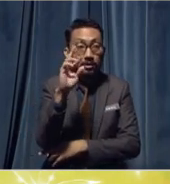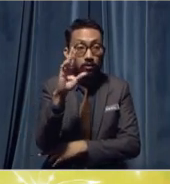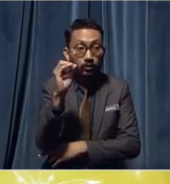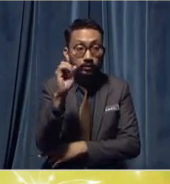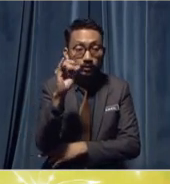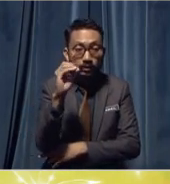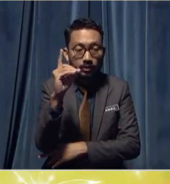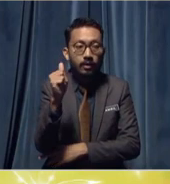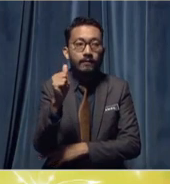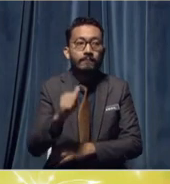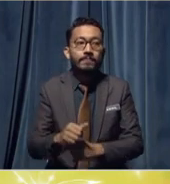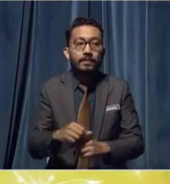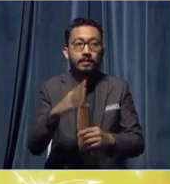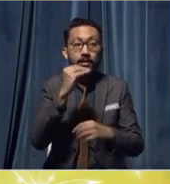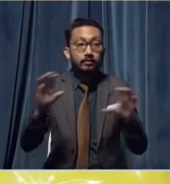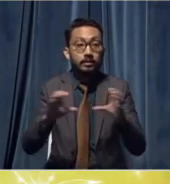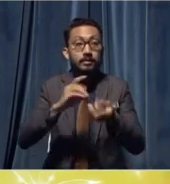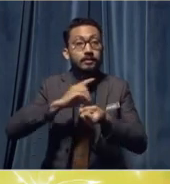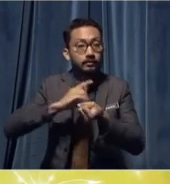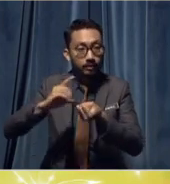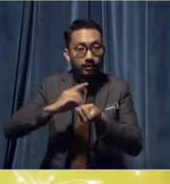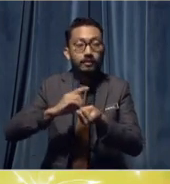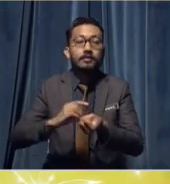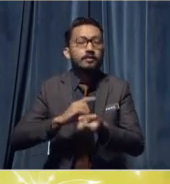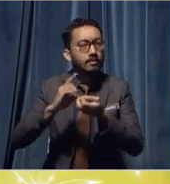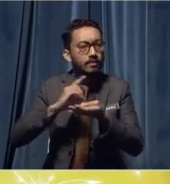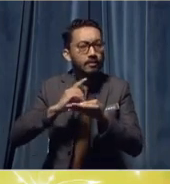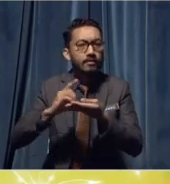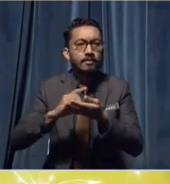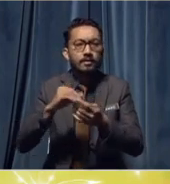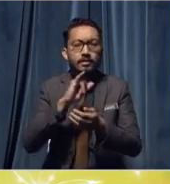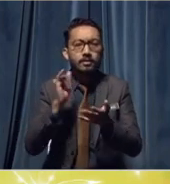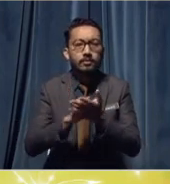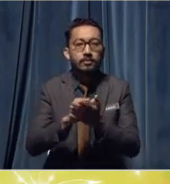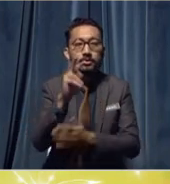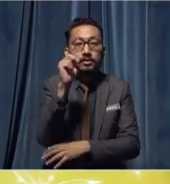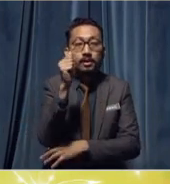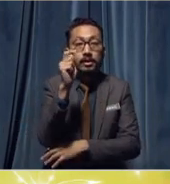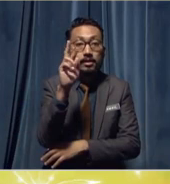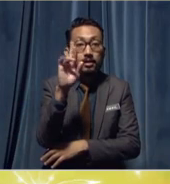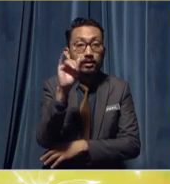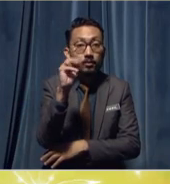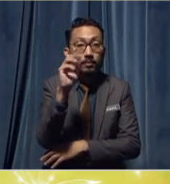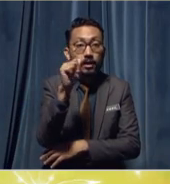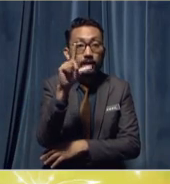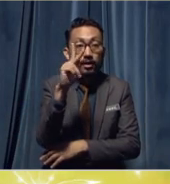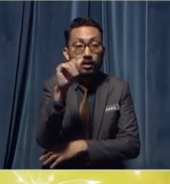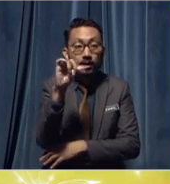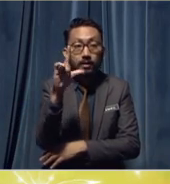dan menghasilkan deterjen iaitu natrium alkil